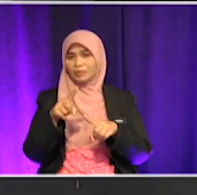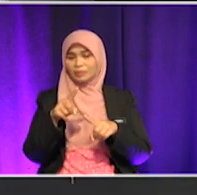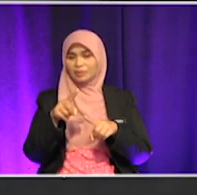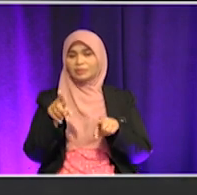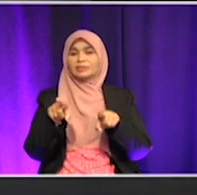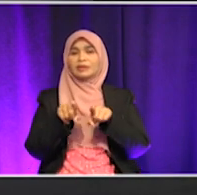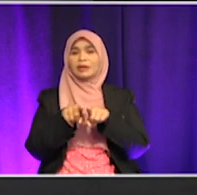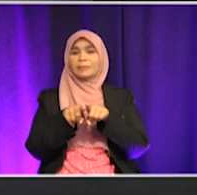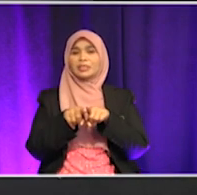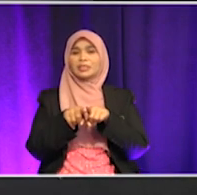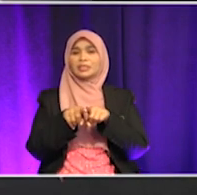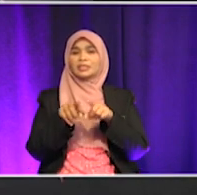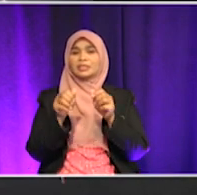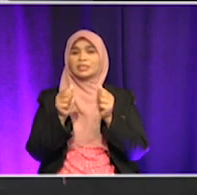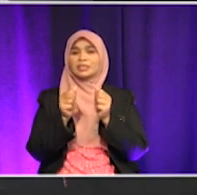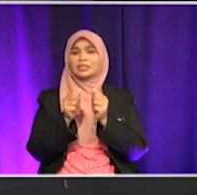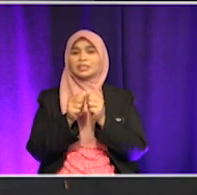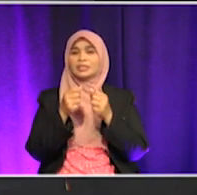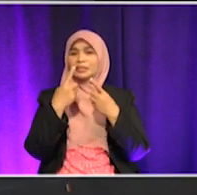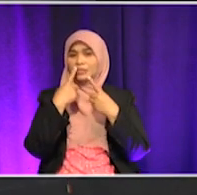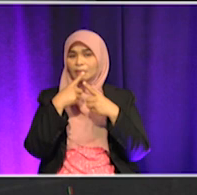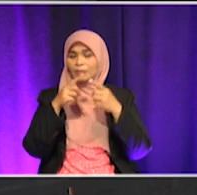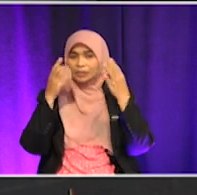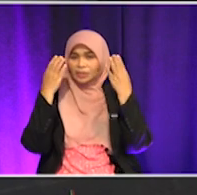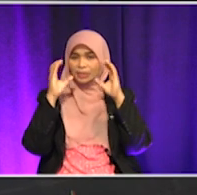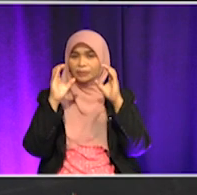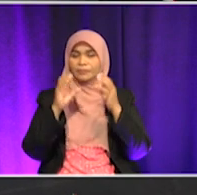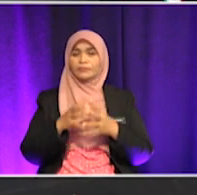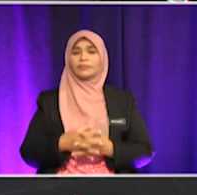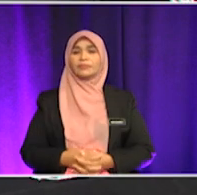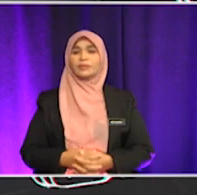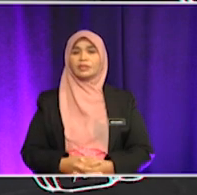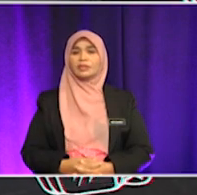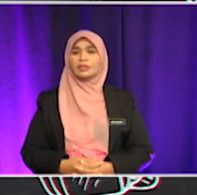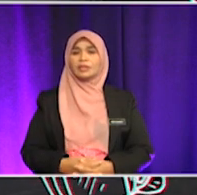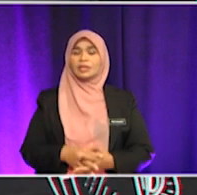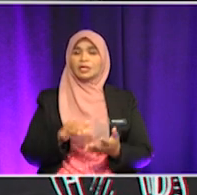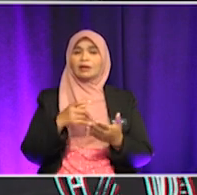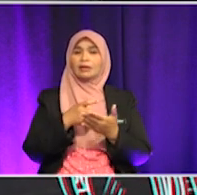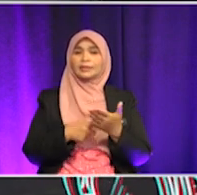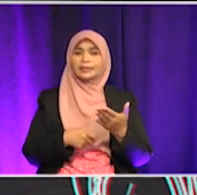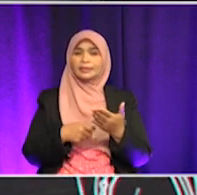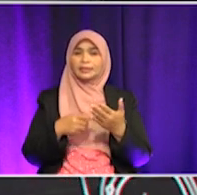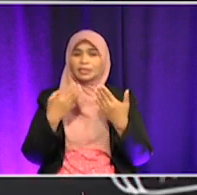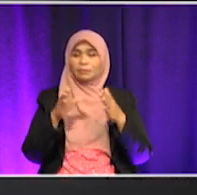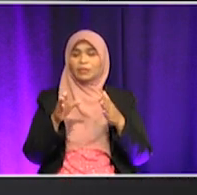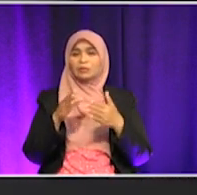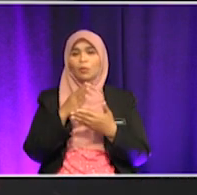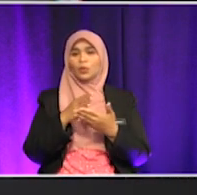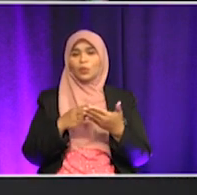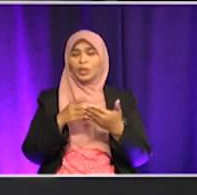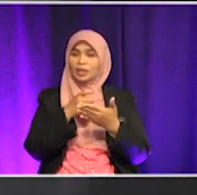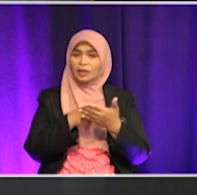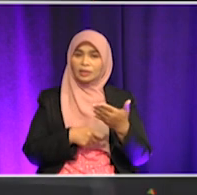tak dengan jawapan saya, Irfan? Okey, kemeja salah banyak. Okey. Itu harga selepas diskaun iaitu sebanyak